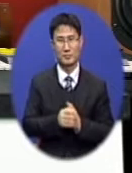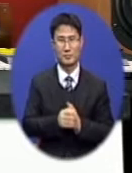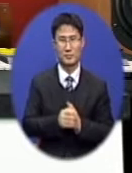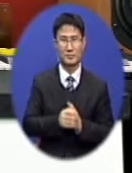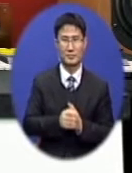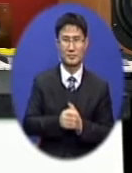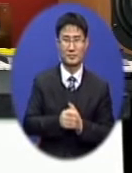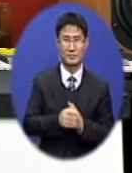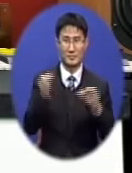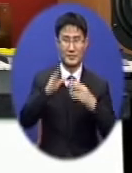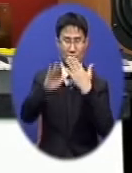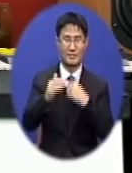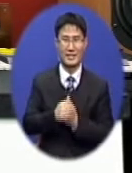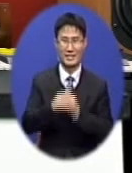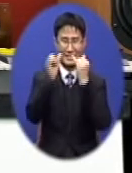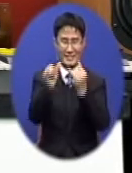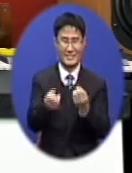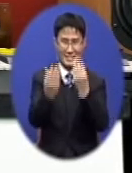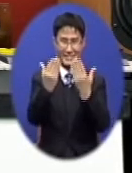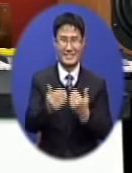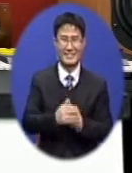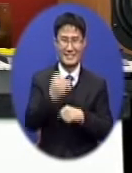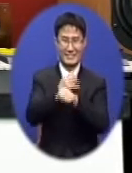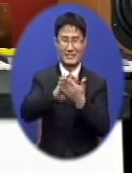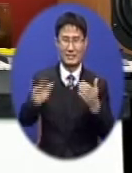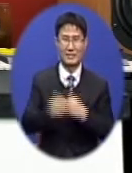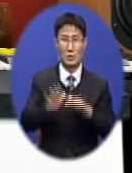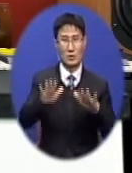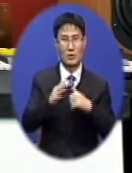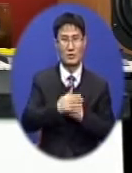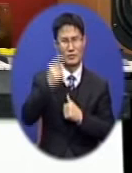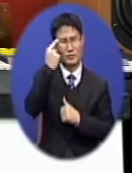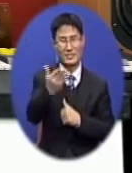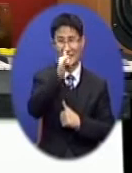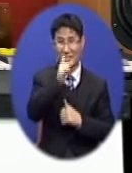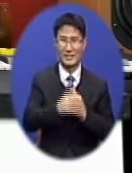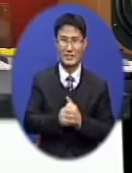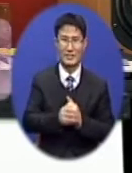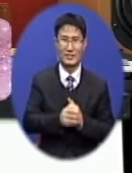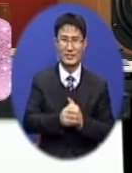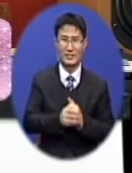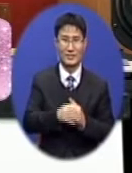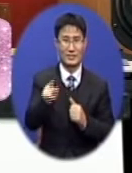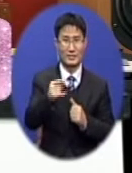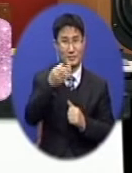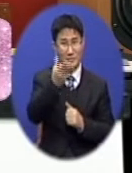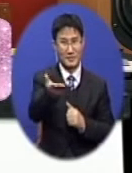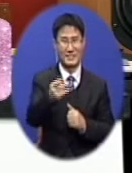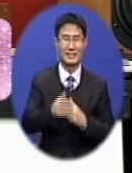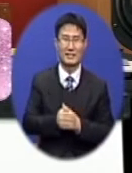네. 잠시 후에 시상하도록 하고요. 네. 오늘 또 퀴즈 문제가 있었습니다. 네. 퀴즈 문제는 이